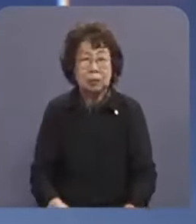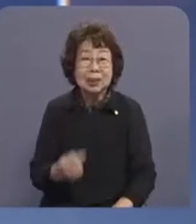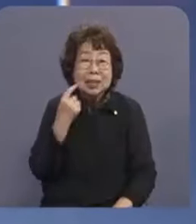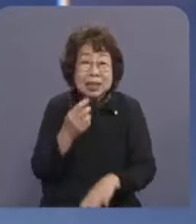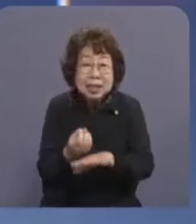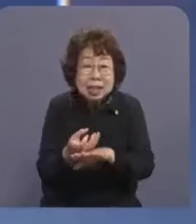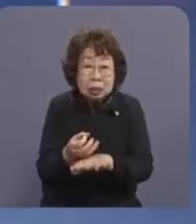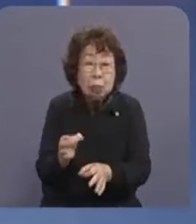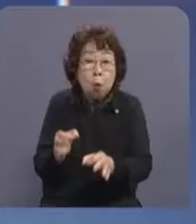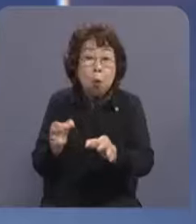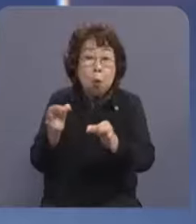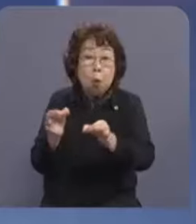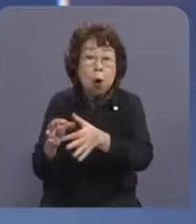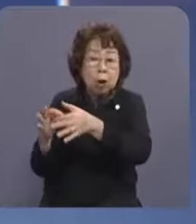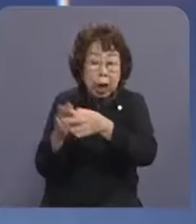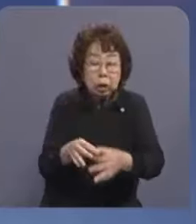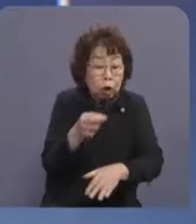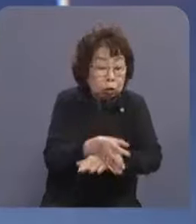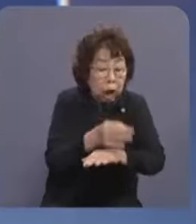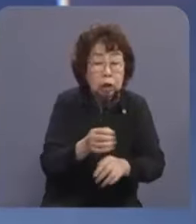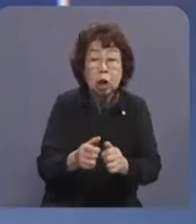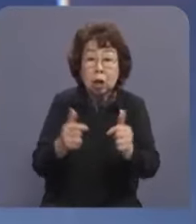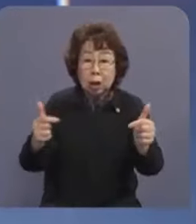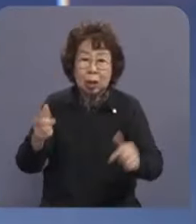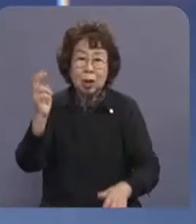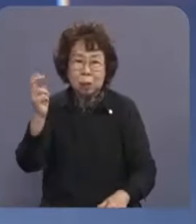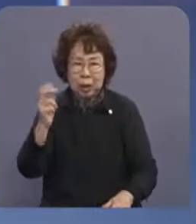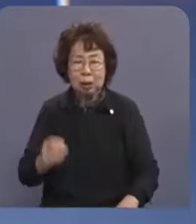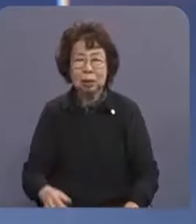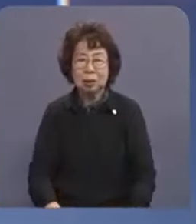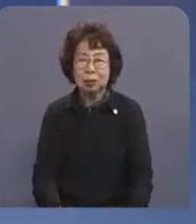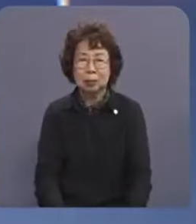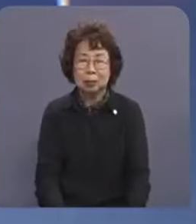금 수연은 계속 증가할 것으로 보입니다 보대 최재훈